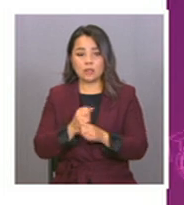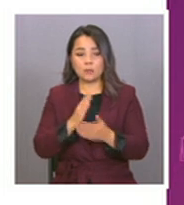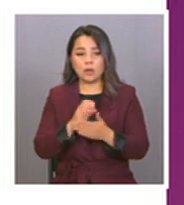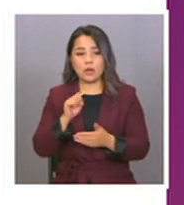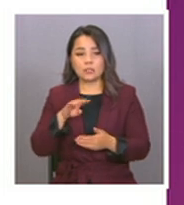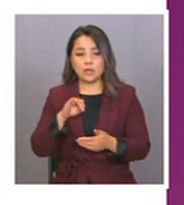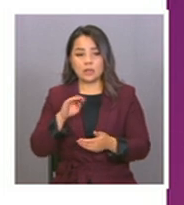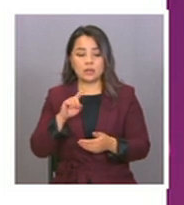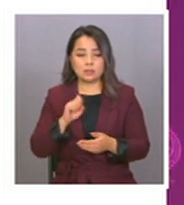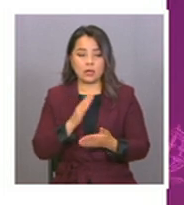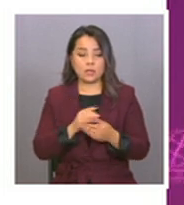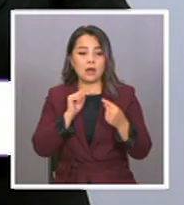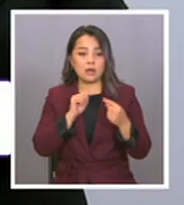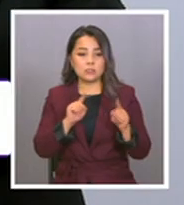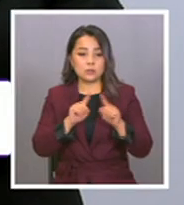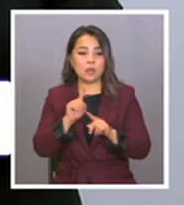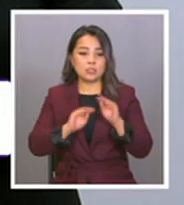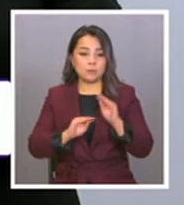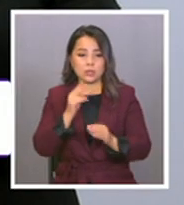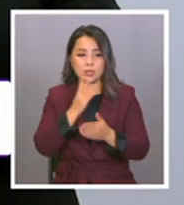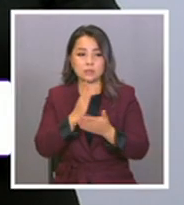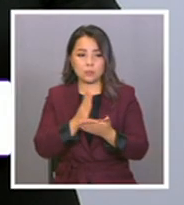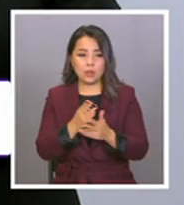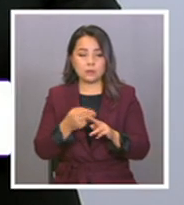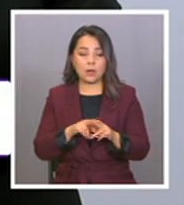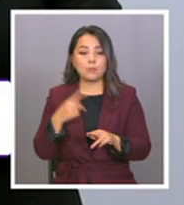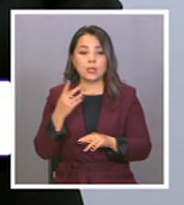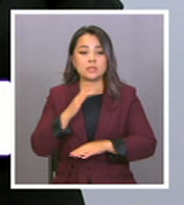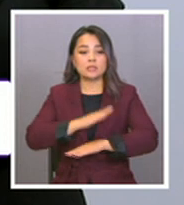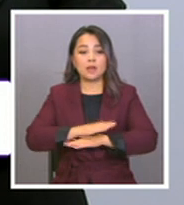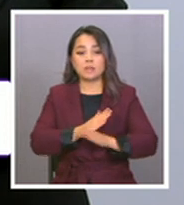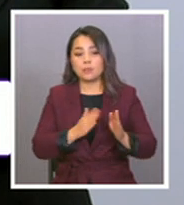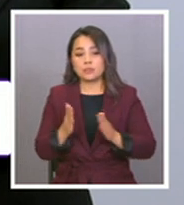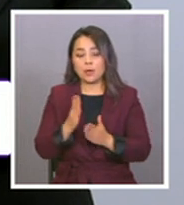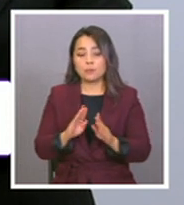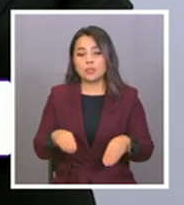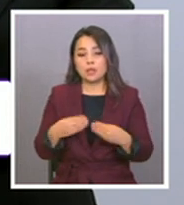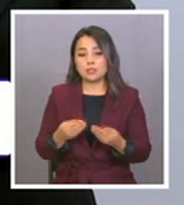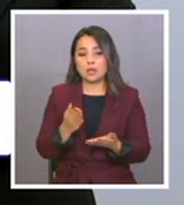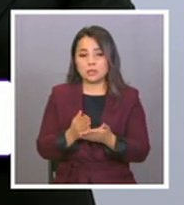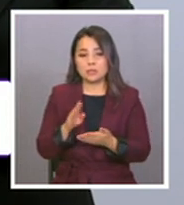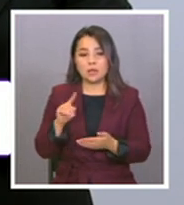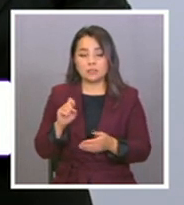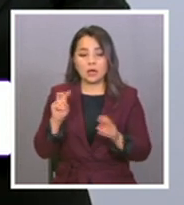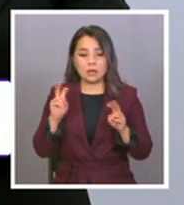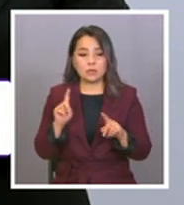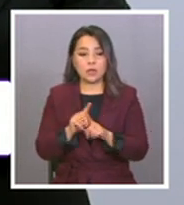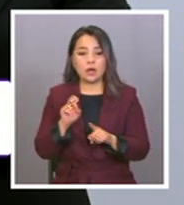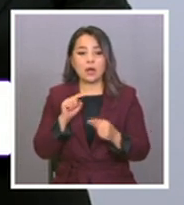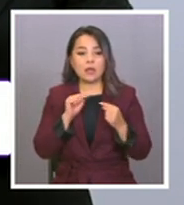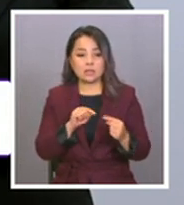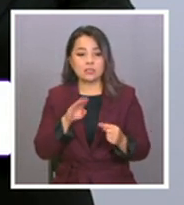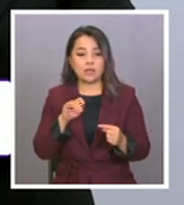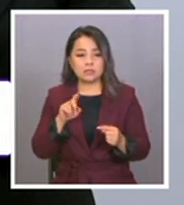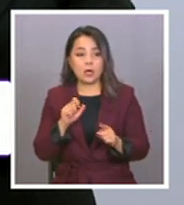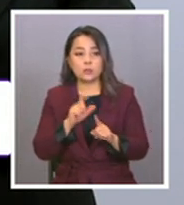дегеніміз қарама-қарсы сипаттама. Бірінші тәртіп бойынша берілген теза және антитеза сөйлемдерін оқып,